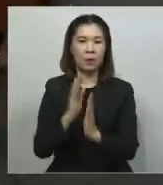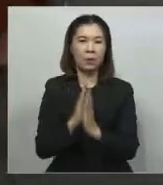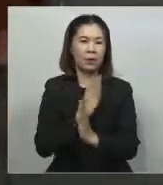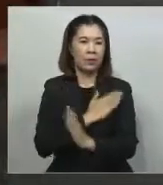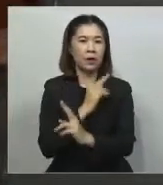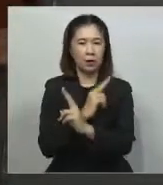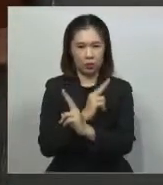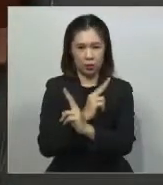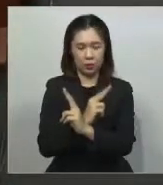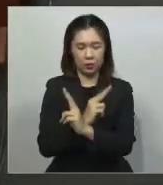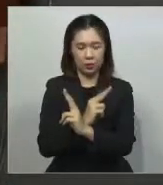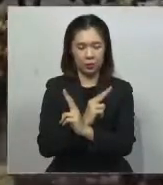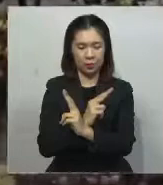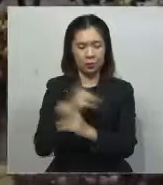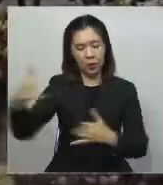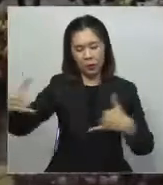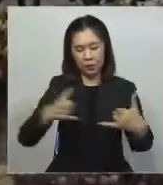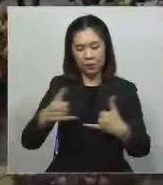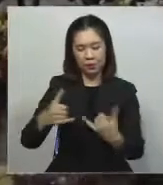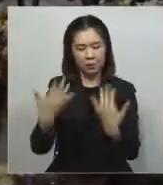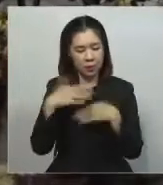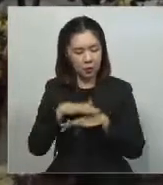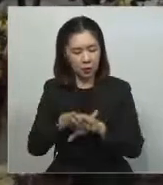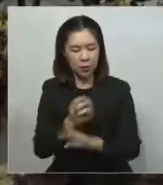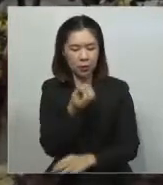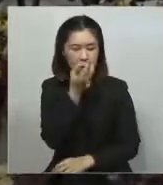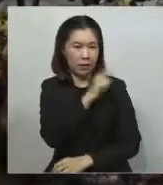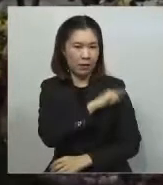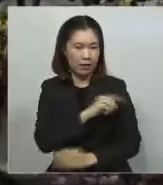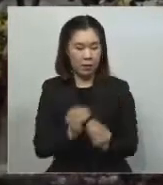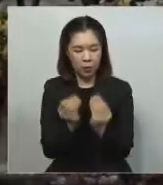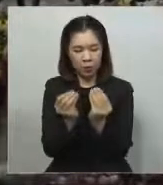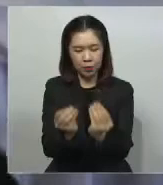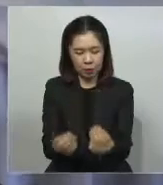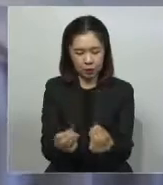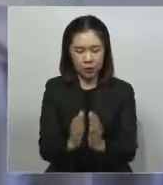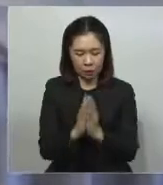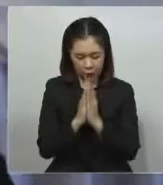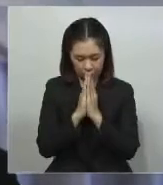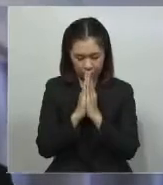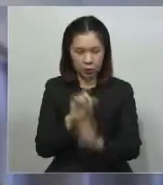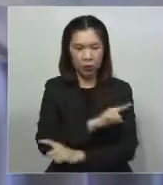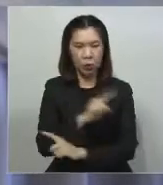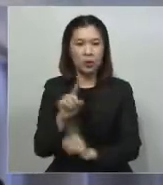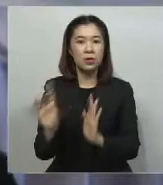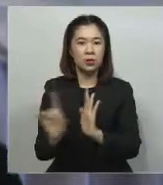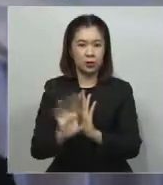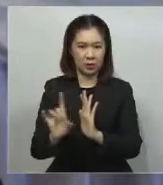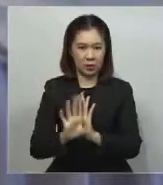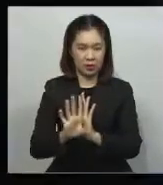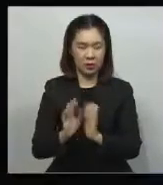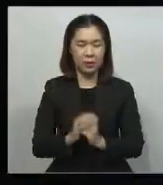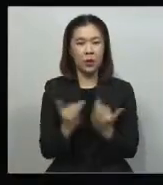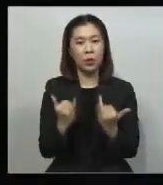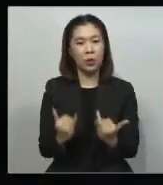ธต่างหลั่งไหลเดินทางมาร่วมวางดอกไม้จันทร์และฟังธรรมเทศนาในวันสุดท้ายอย่างเนืองแน่นซึ่งวันนี้เป็น